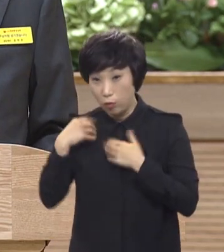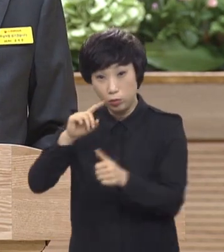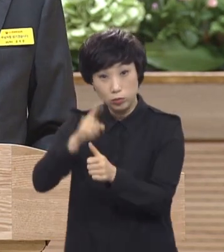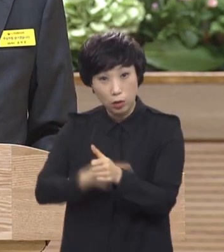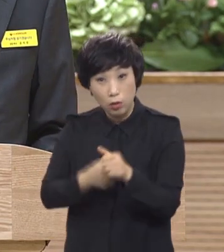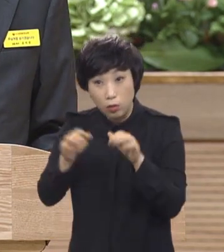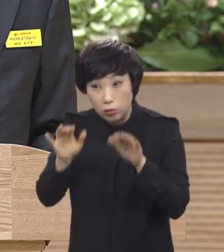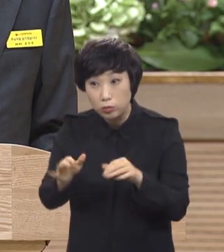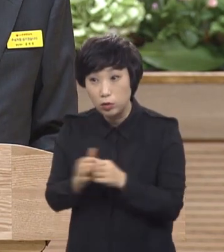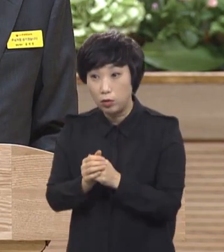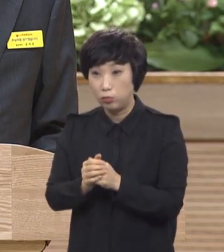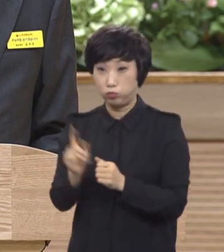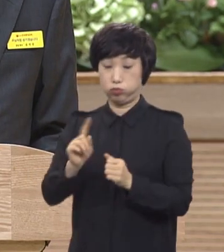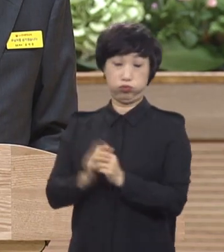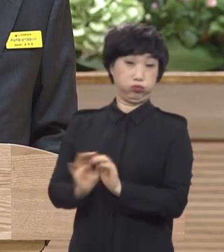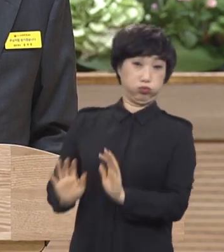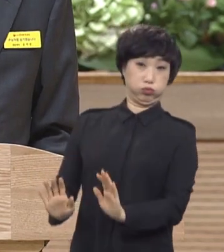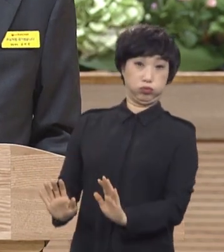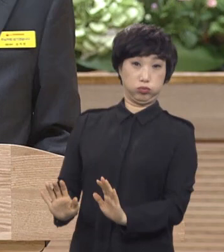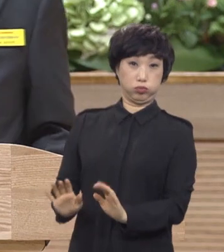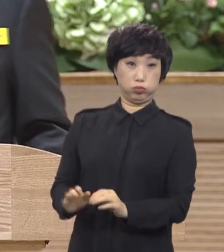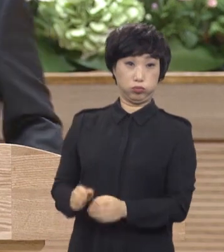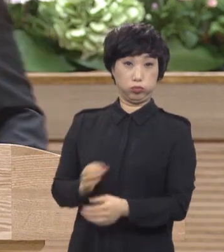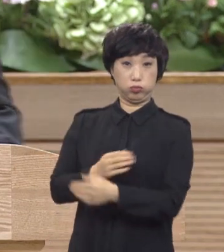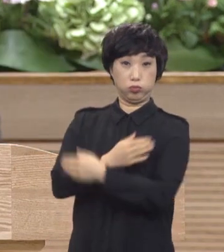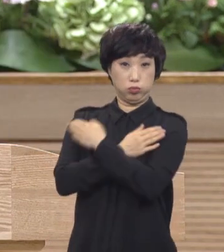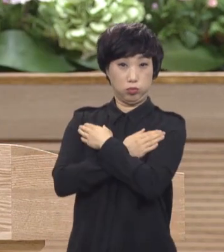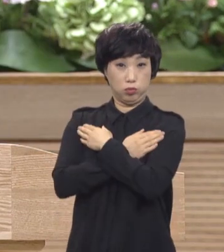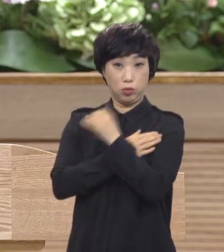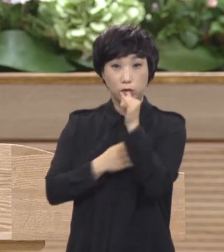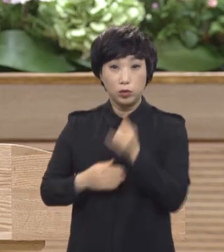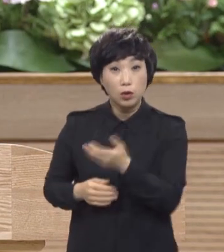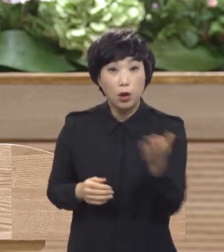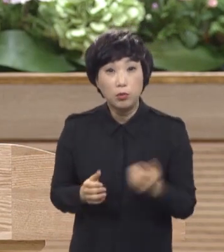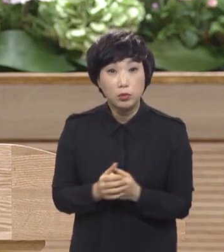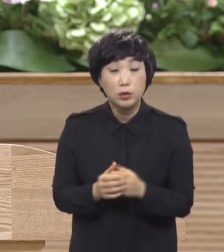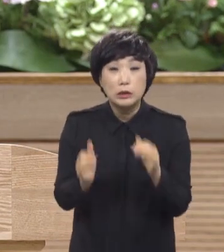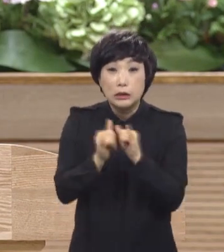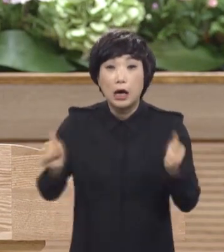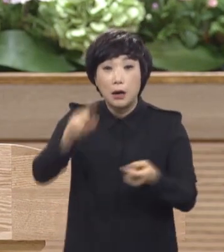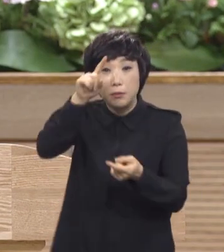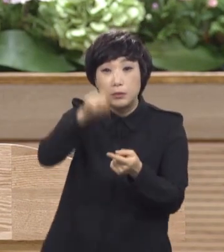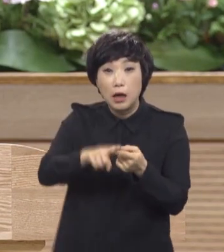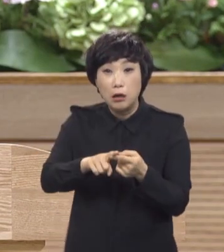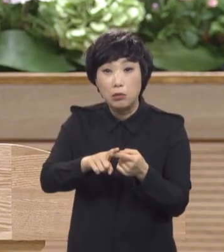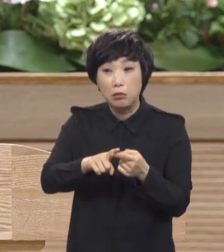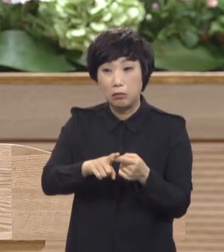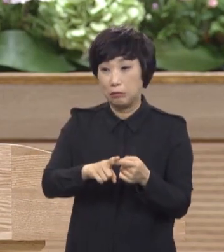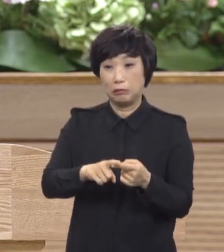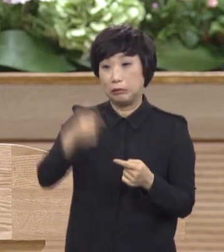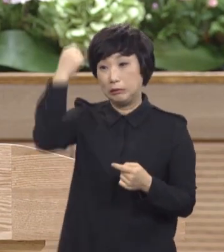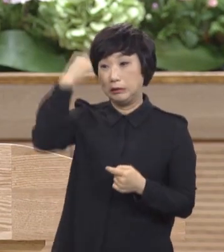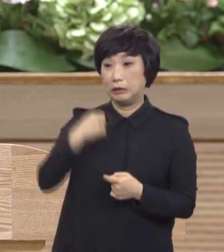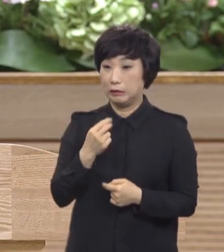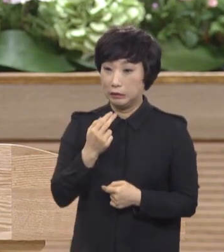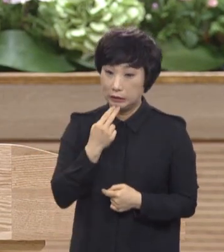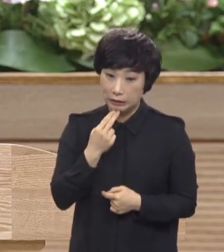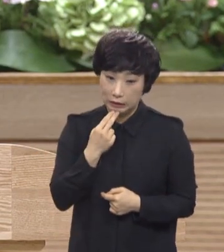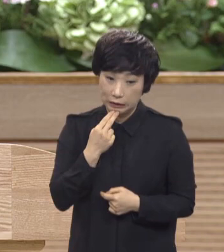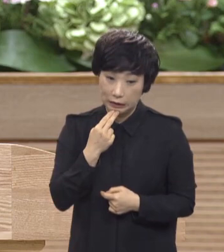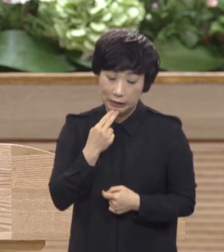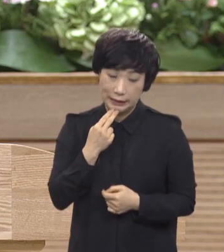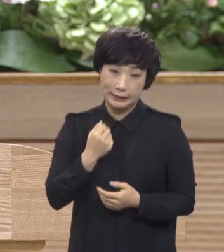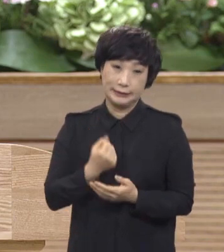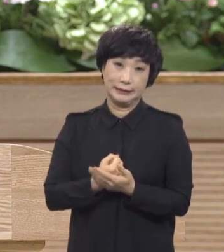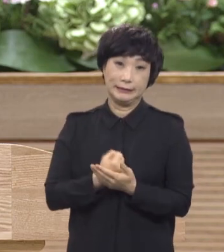어디 갔나 사라지고 사람다운 맛이 안 나는 그런 모습을 보게 됩니다